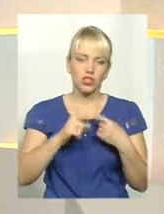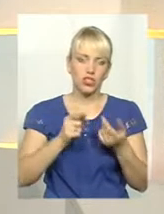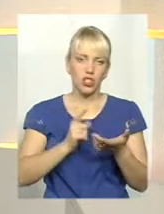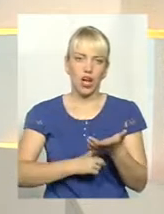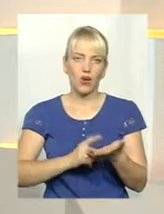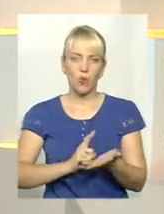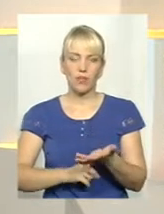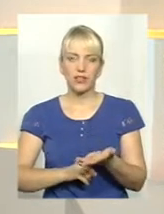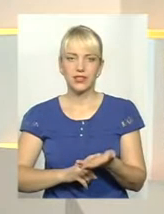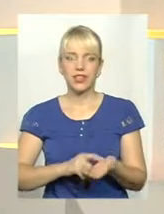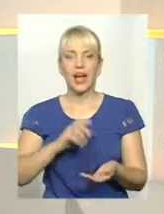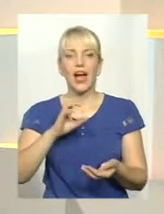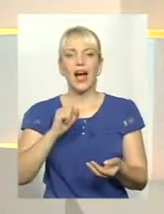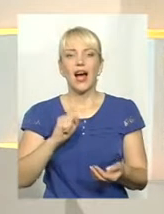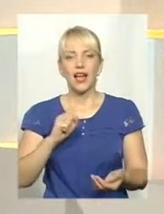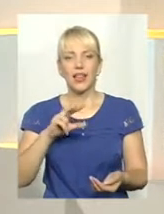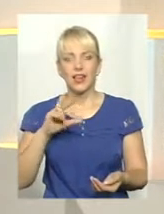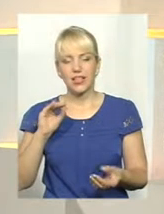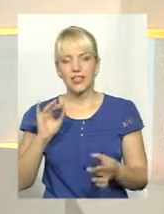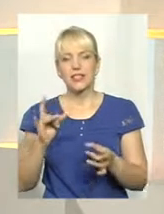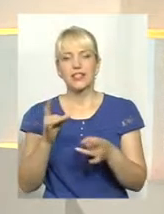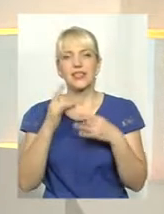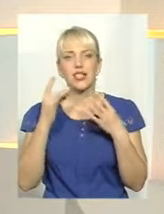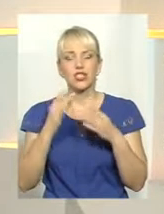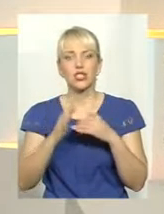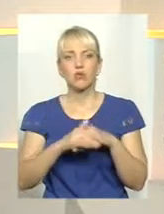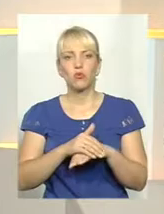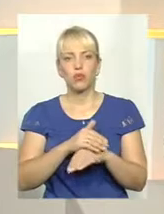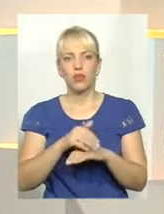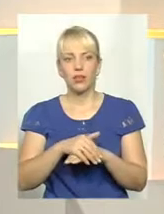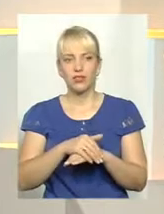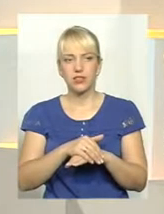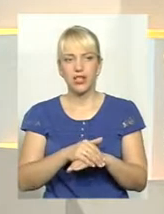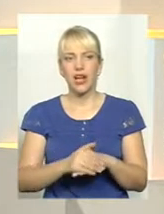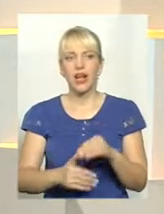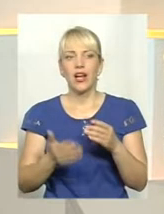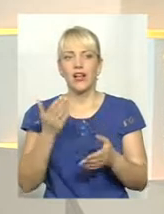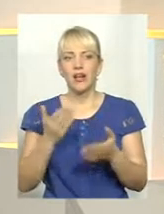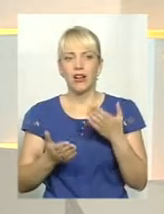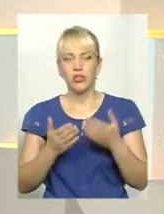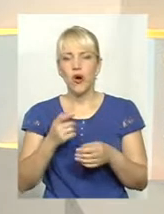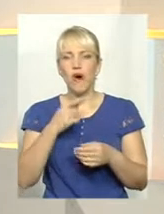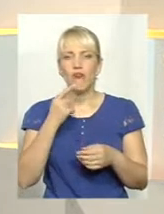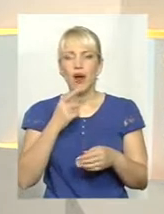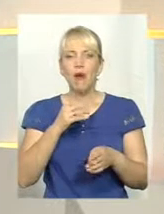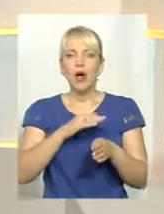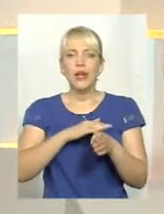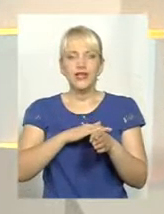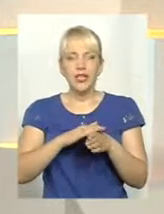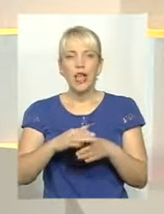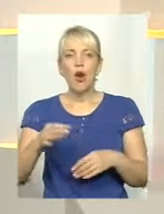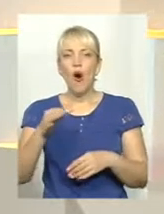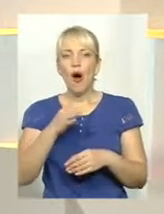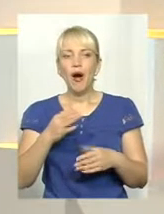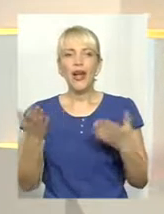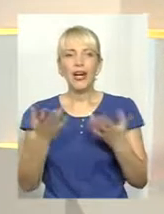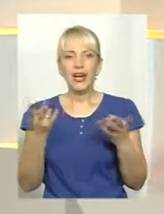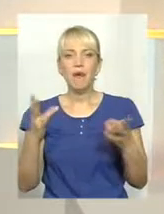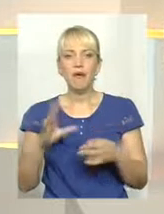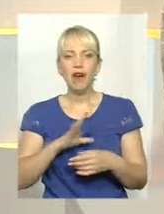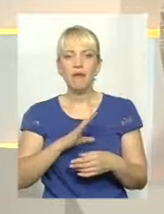от екологічний регіон складно пов'язати з атомною електростанцією, інші знаходять